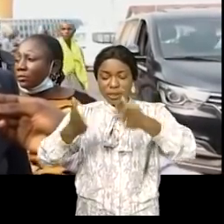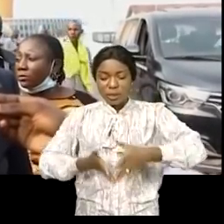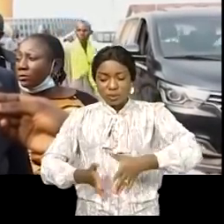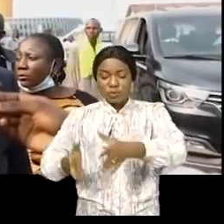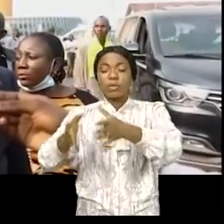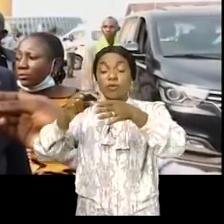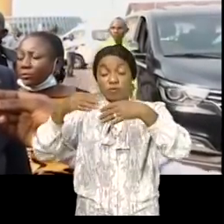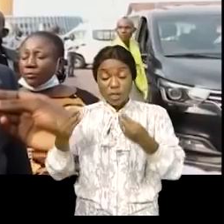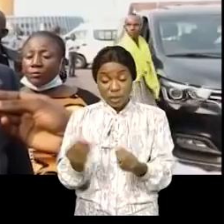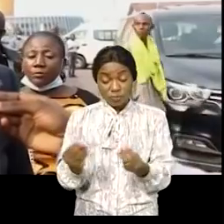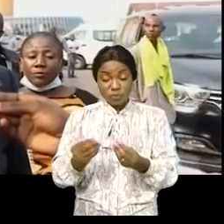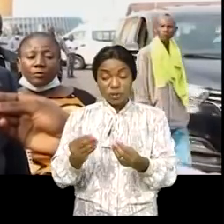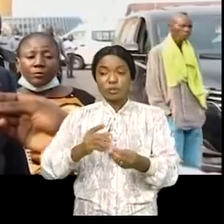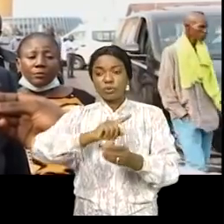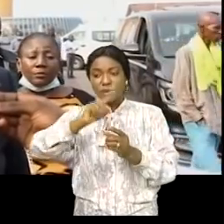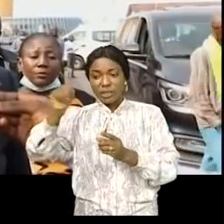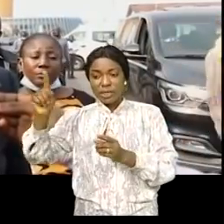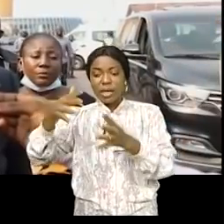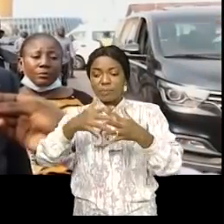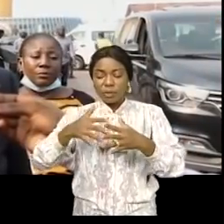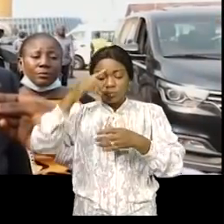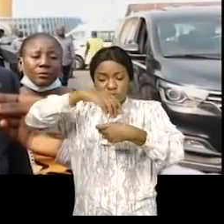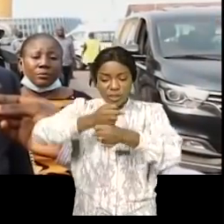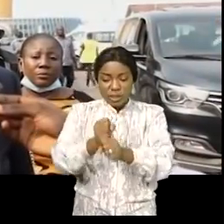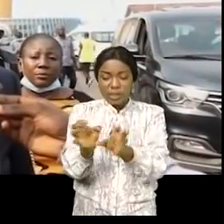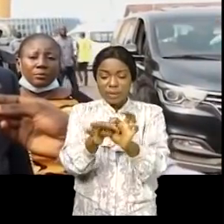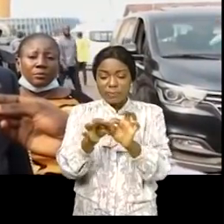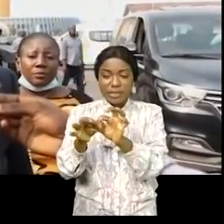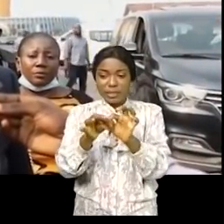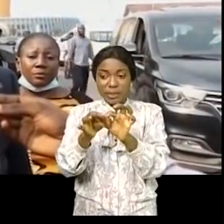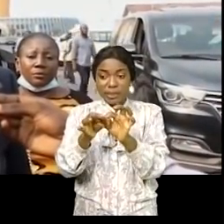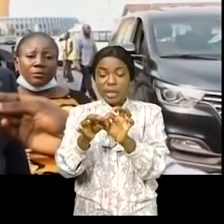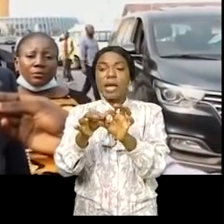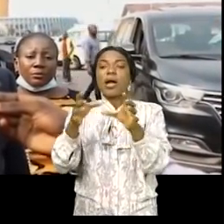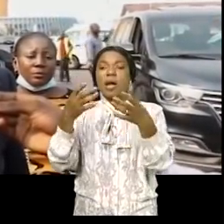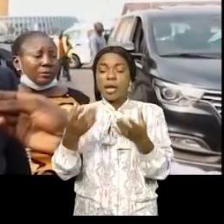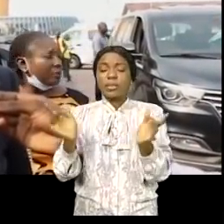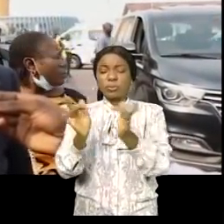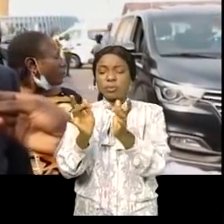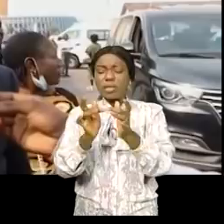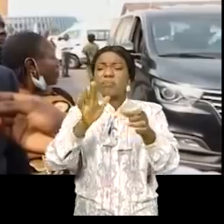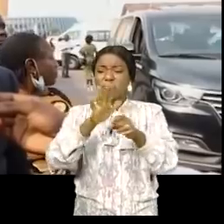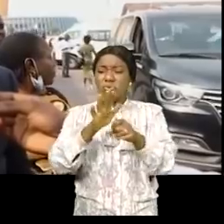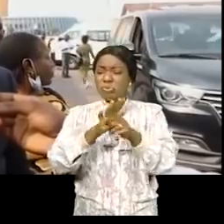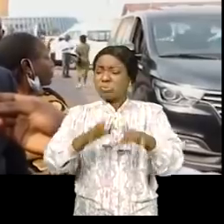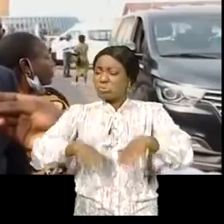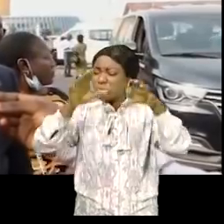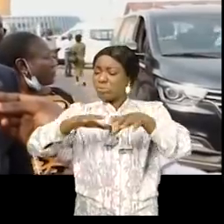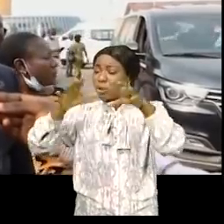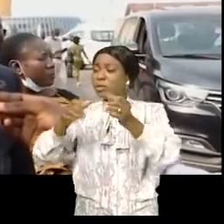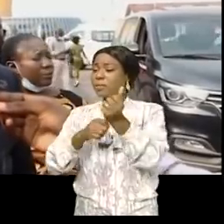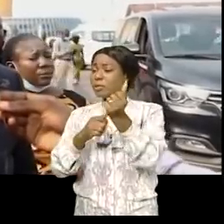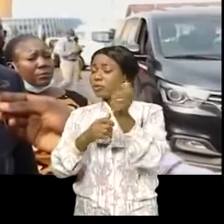secteur de la santé, du secteur de l'éducation et du secteur de l'agriculture. Nous avons rencontré plusieurs autorités américaines, plusieurs